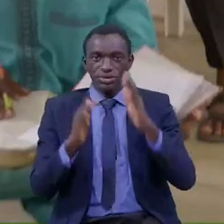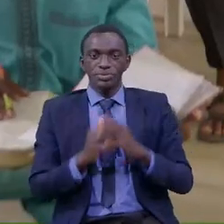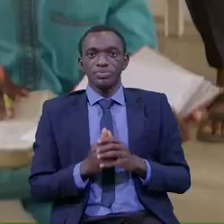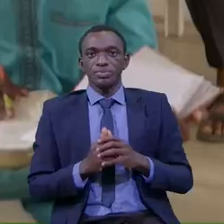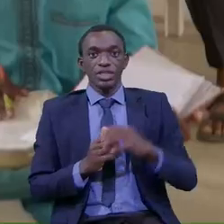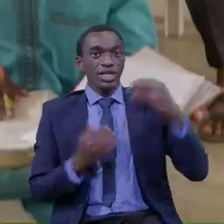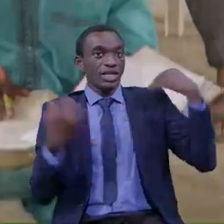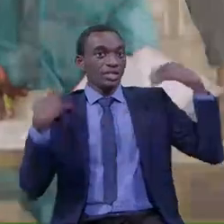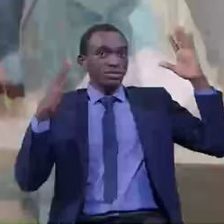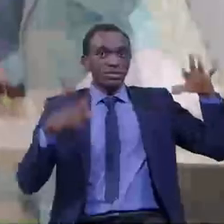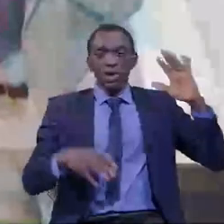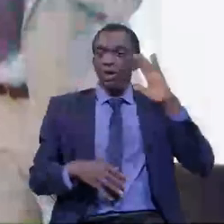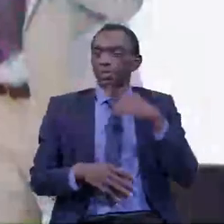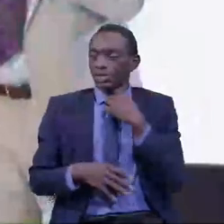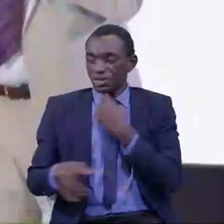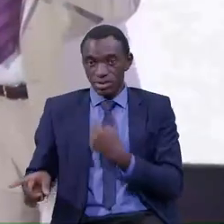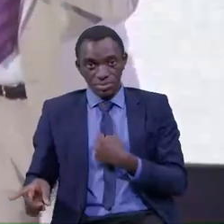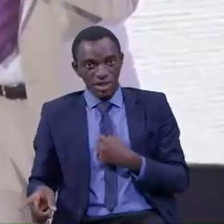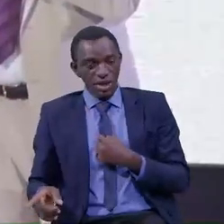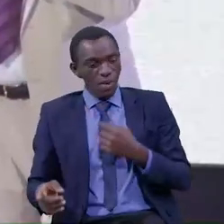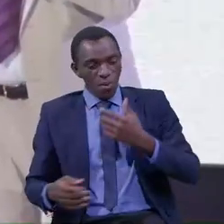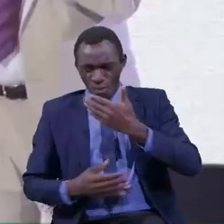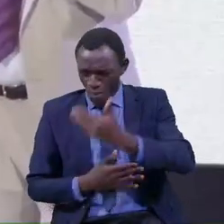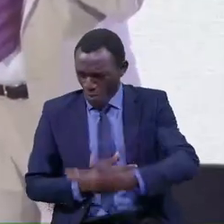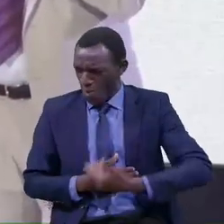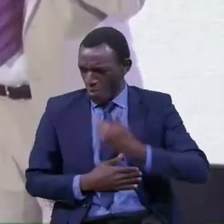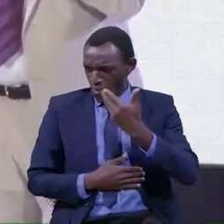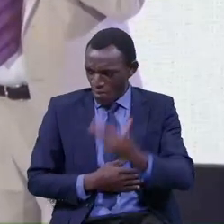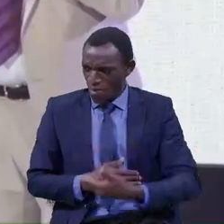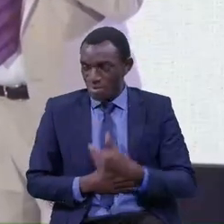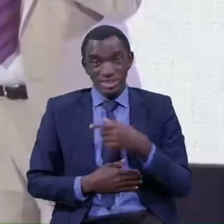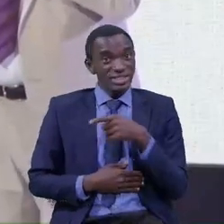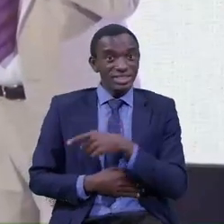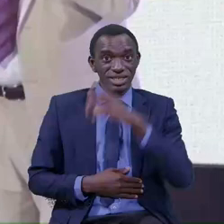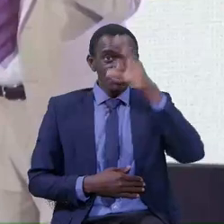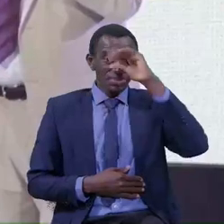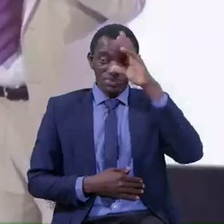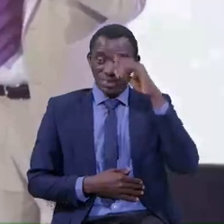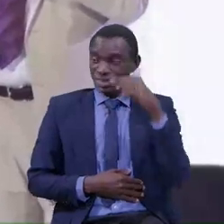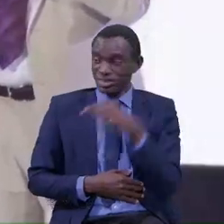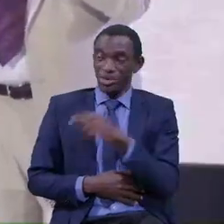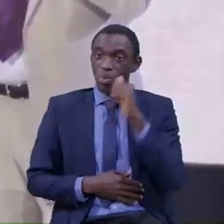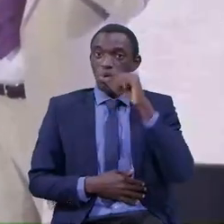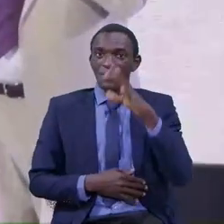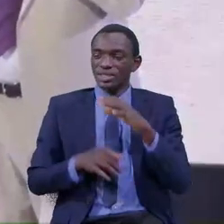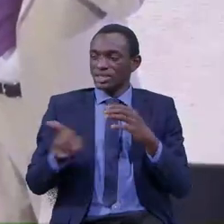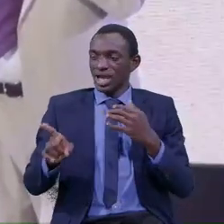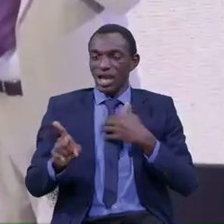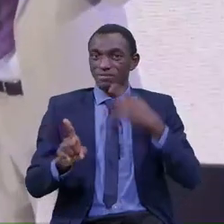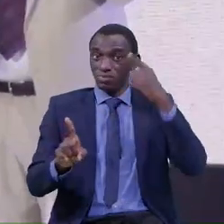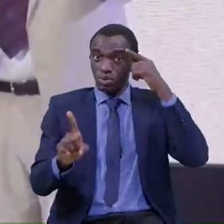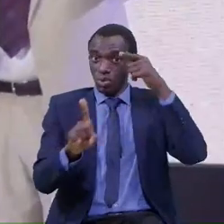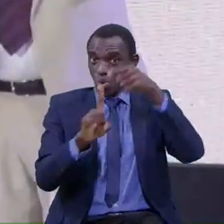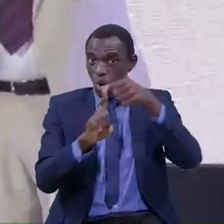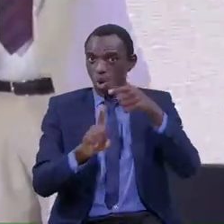Ils diront, sois le bienvenu. Regarde l'homme, regardez la femme. C'est l'homme d'objectif, c'est